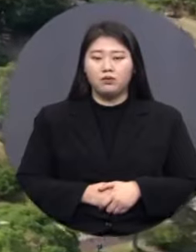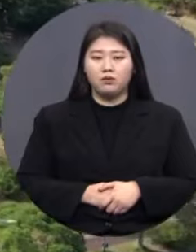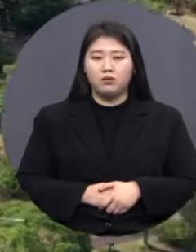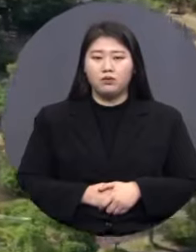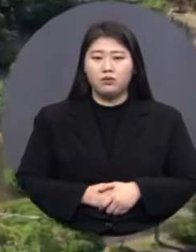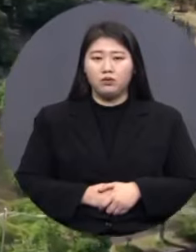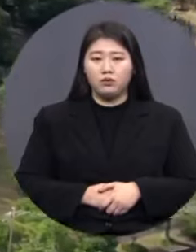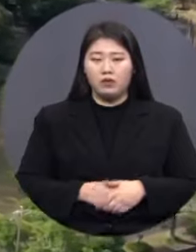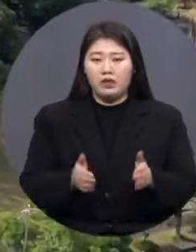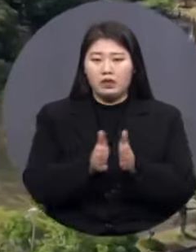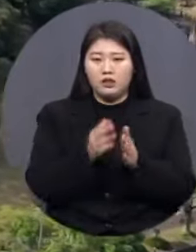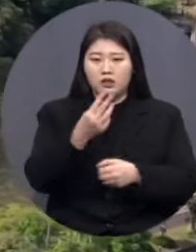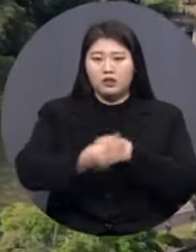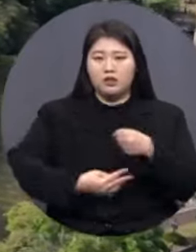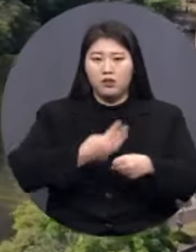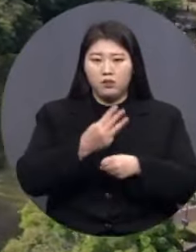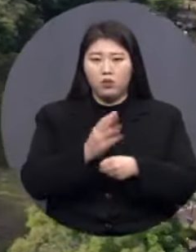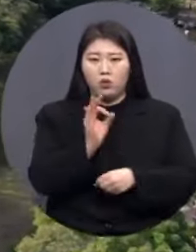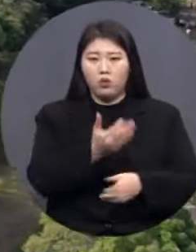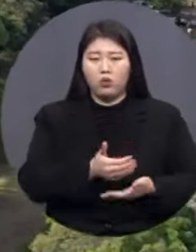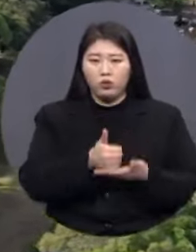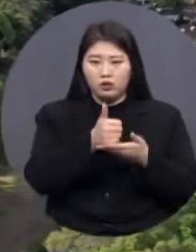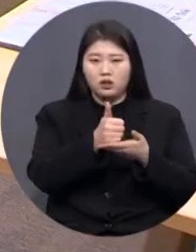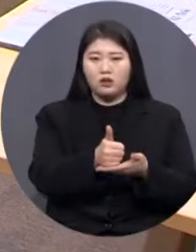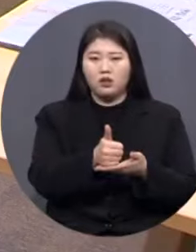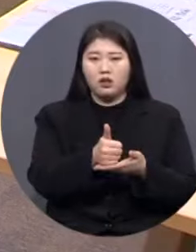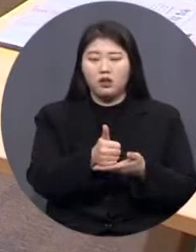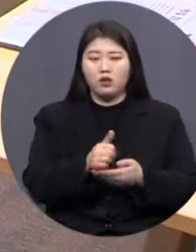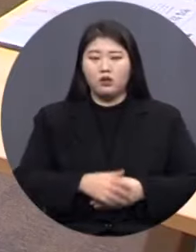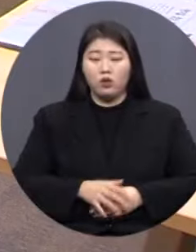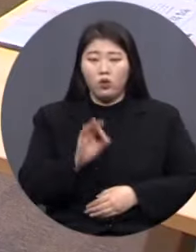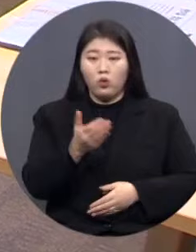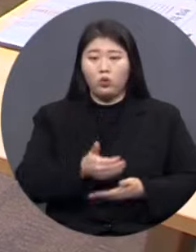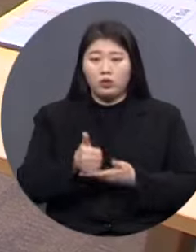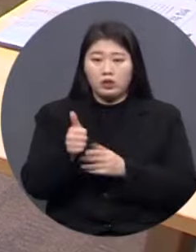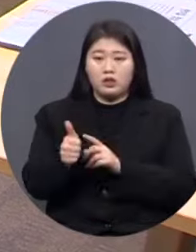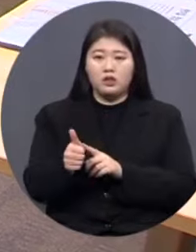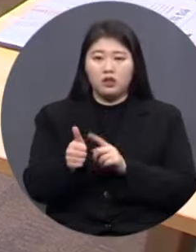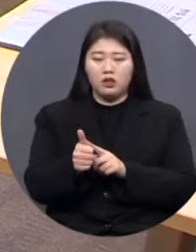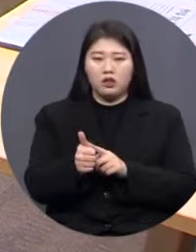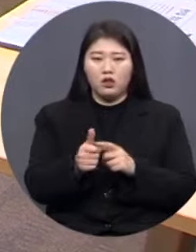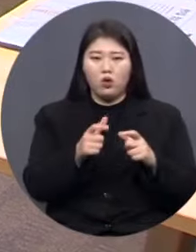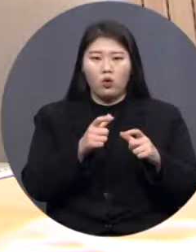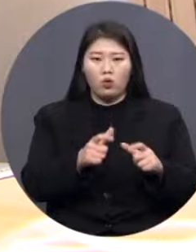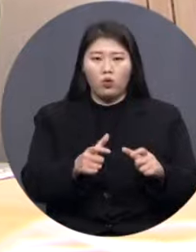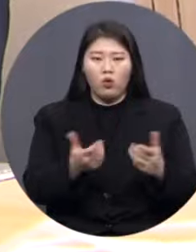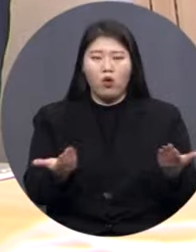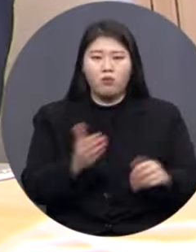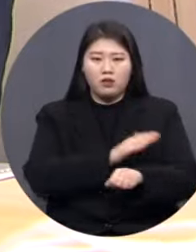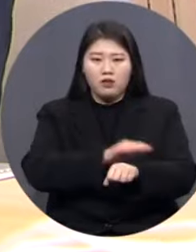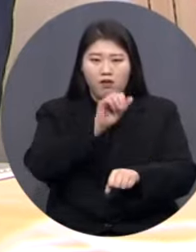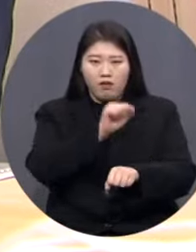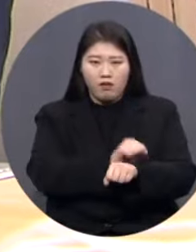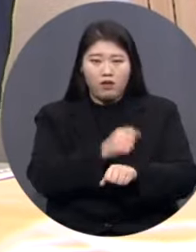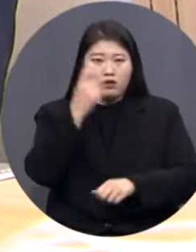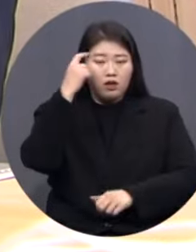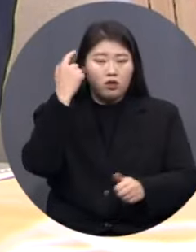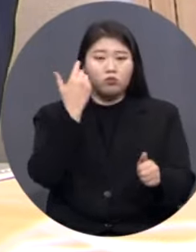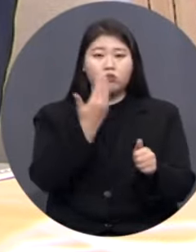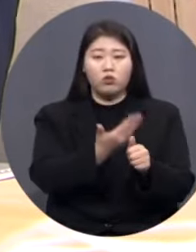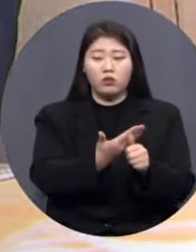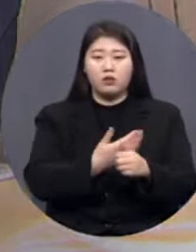출범 3년차인 오영 제주도정 도지가 업무를 잘하고 있다고 생각하는지